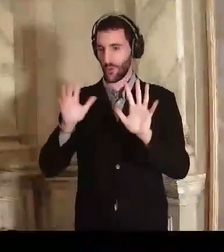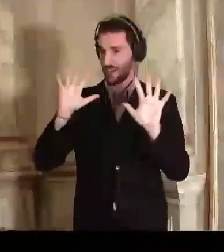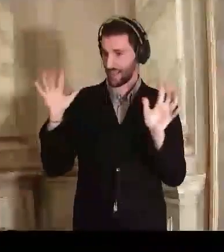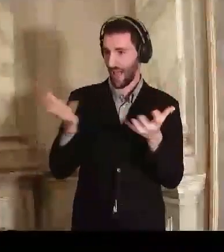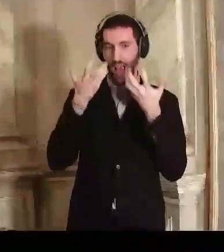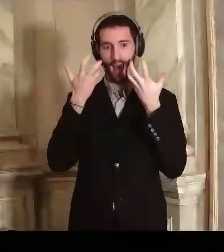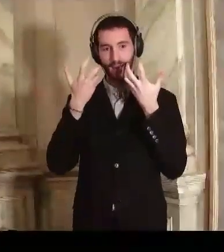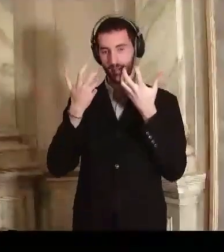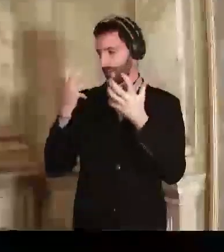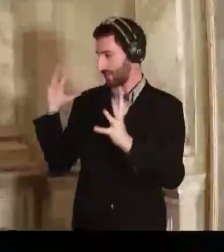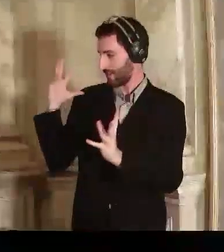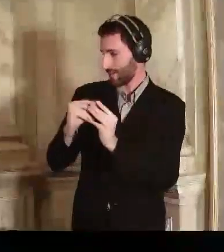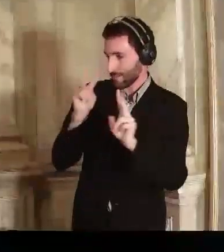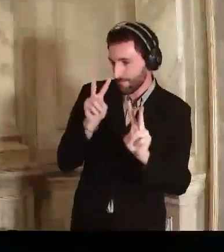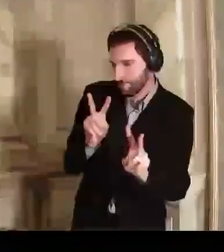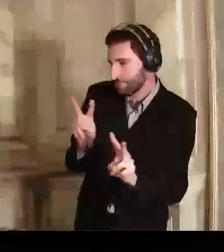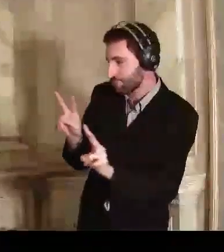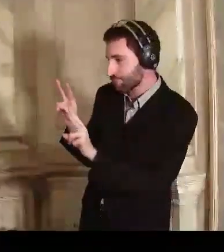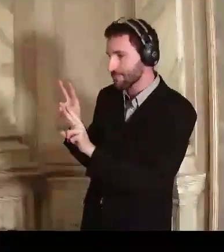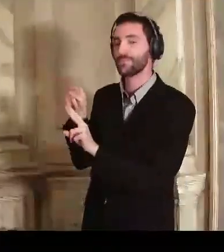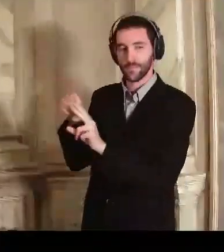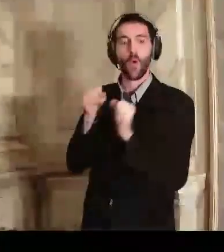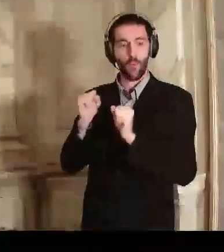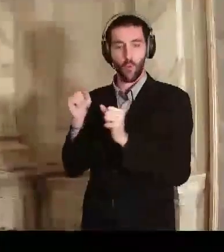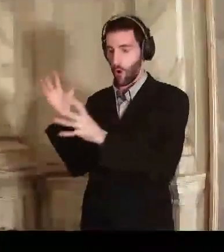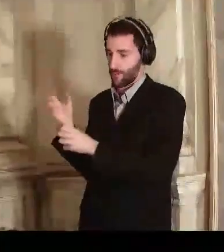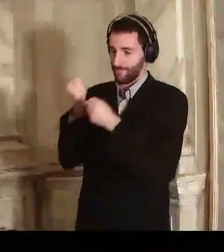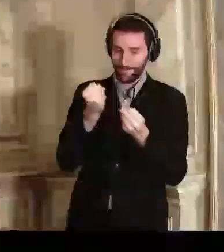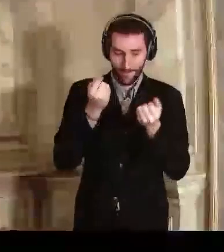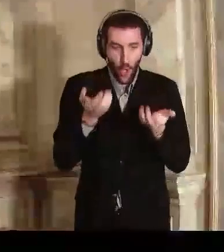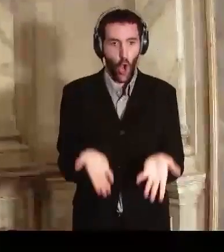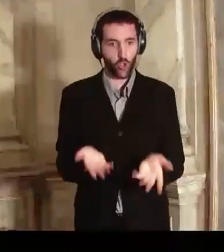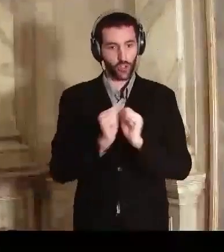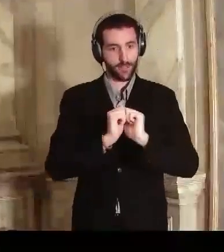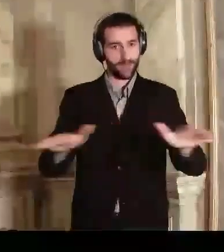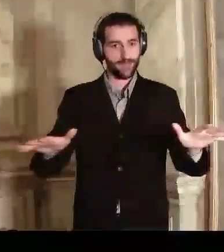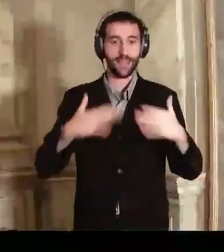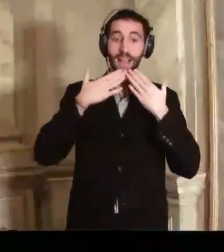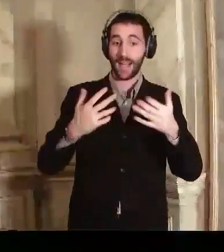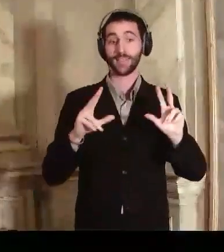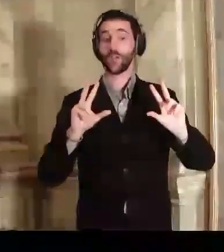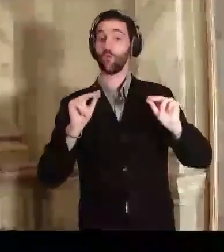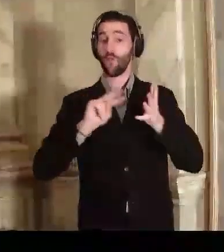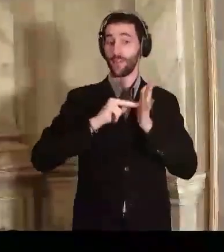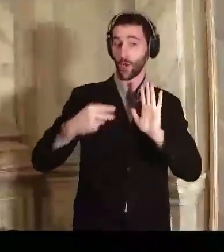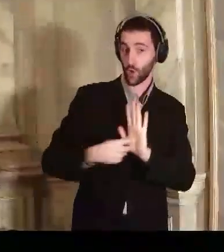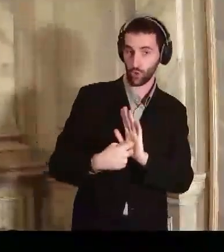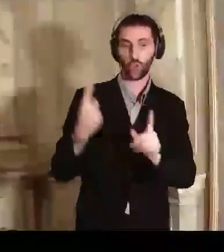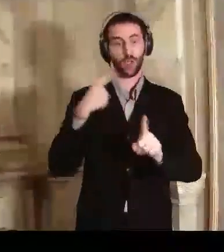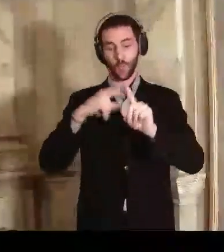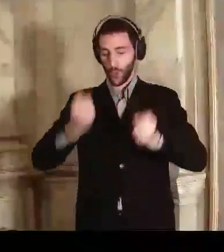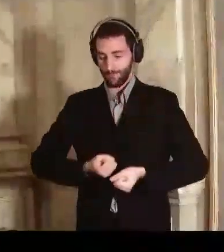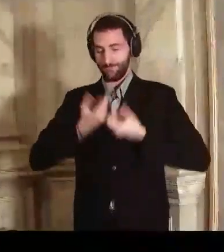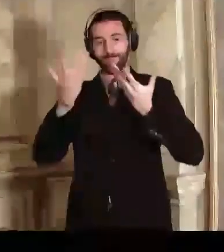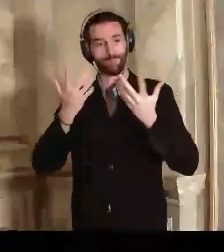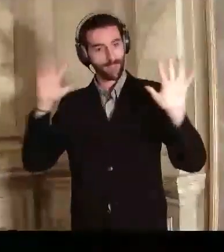la sua storia, può assolvere a questo compito, avvalendosi anche delle nuove tecnologie e mezzi espressivi per